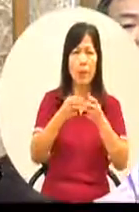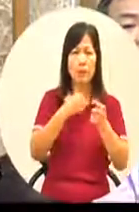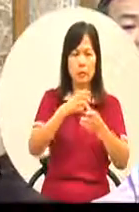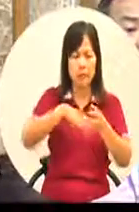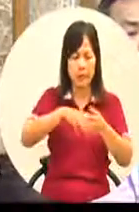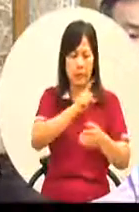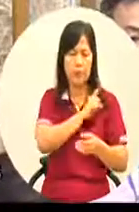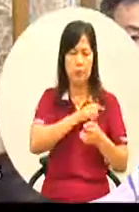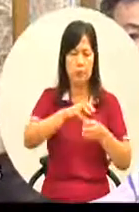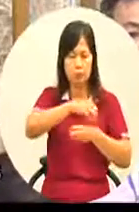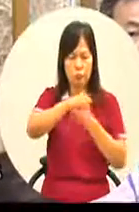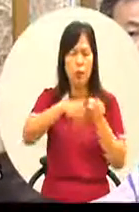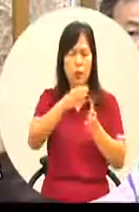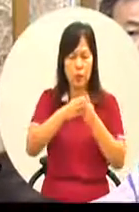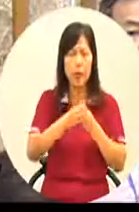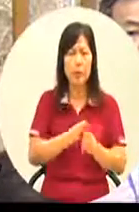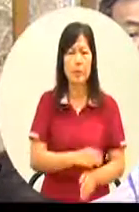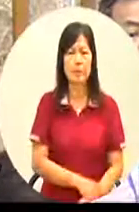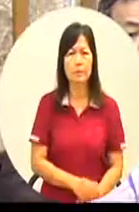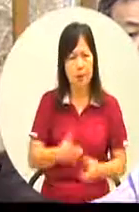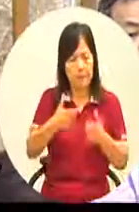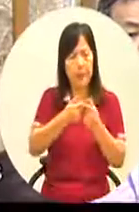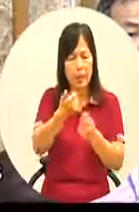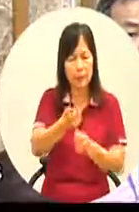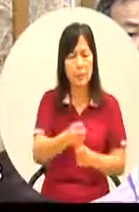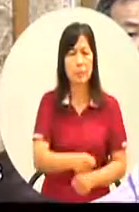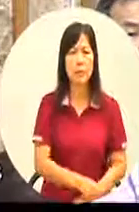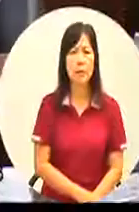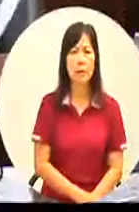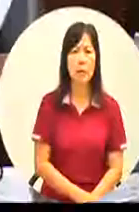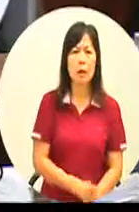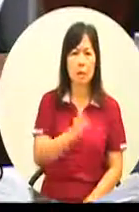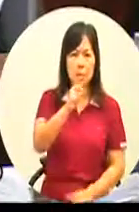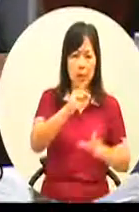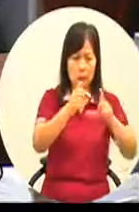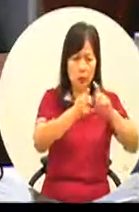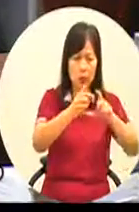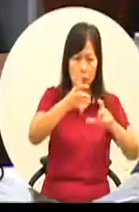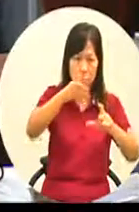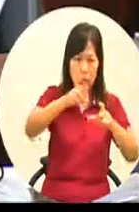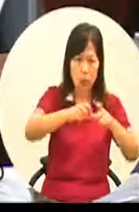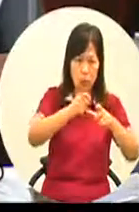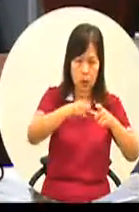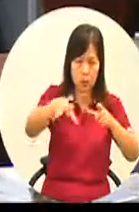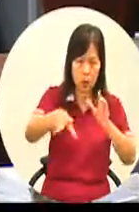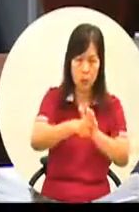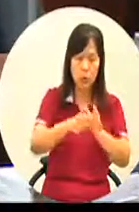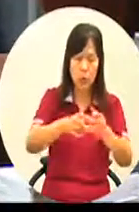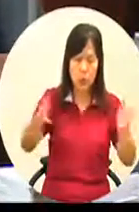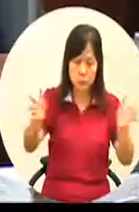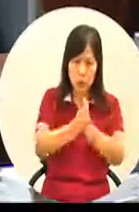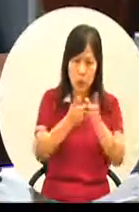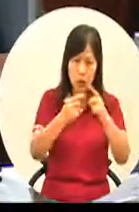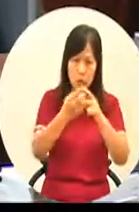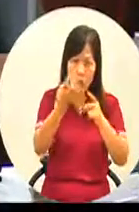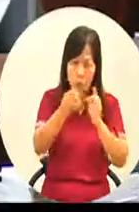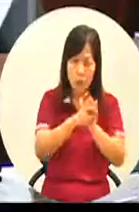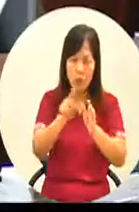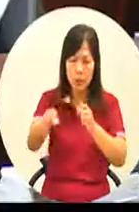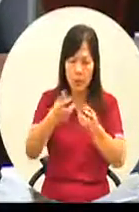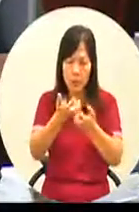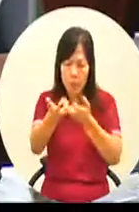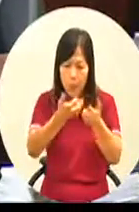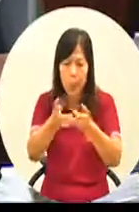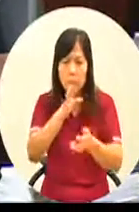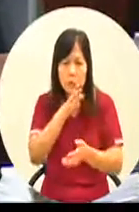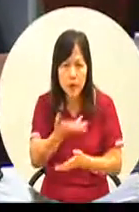整一下，安尼较适当啦，吼。 内部调整，恁是一个区公所的总员额，啊，卡会当看要经建科要偌济人力是安尼